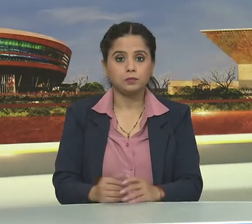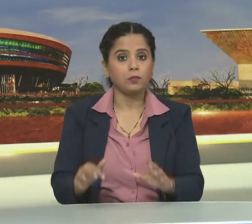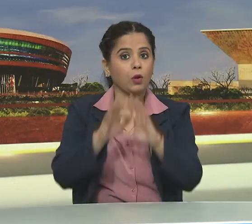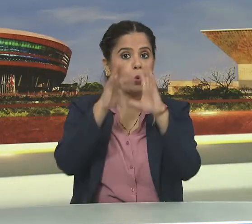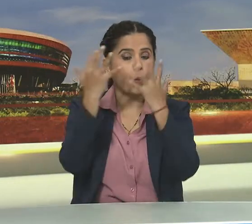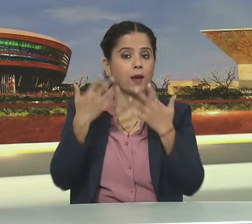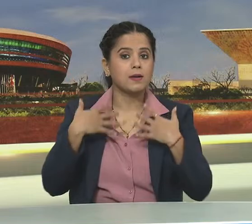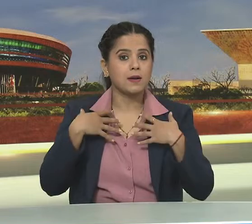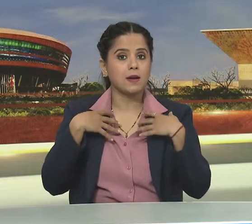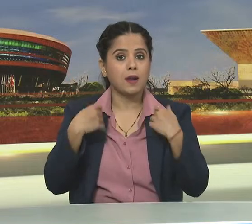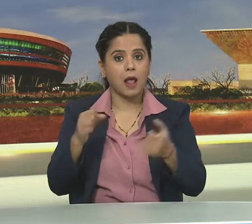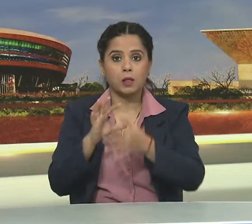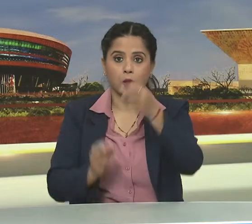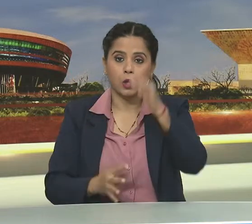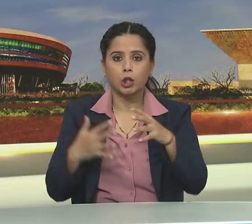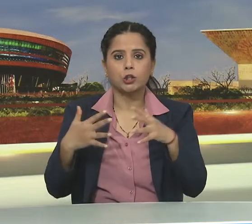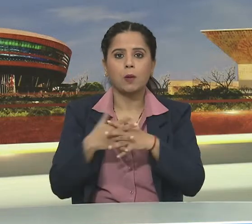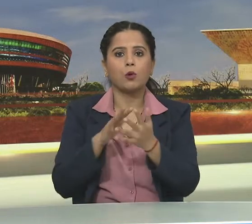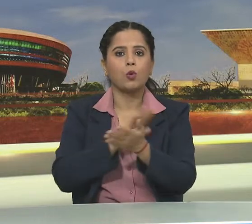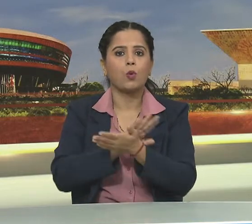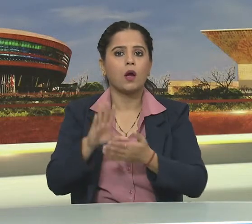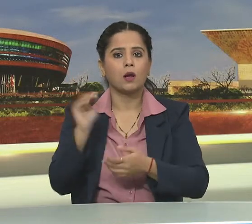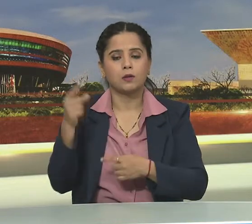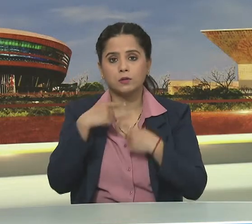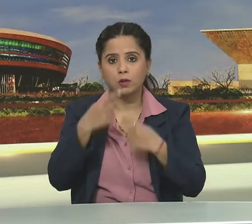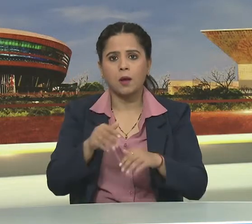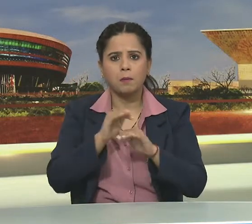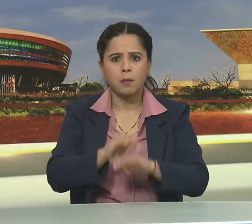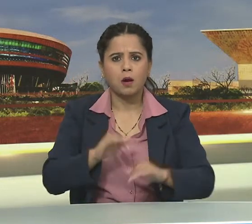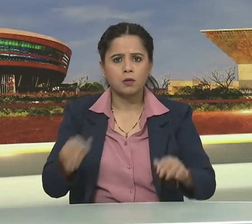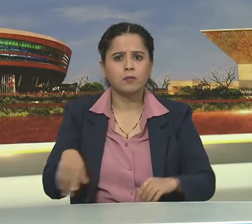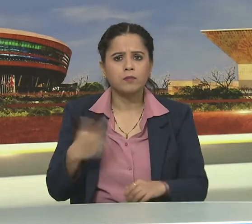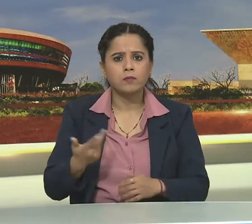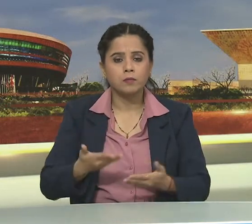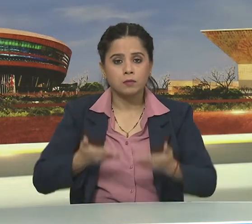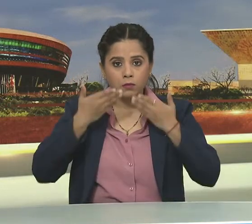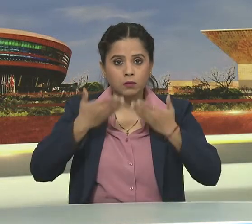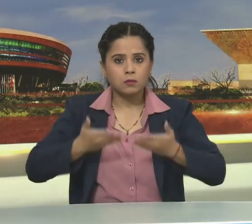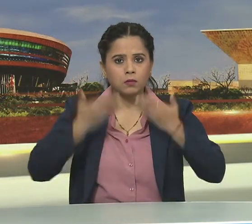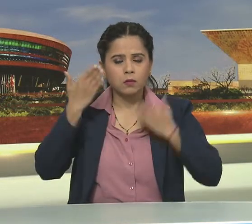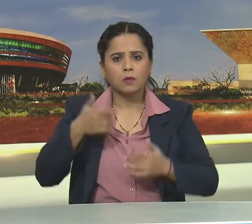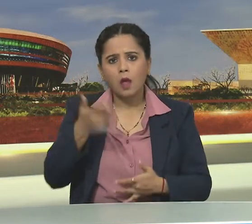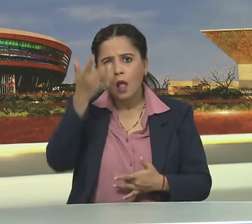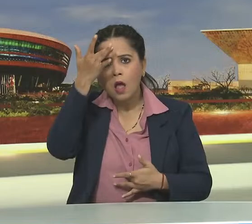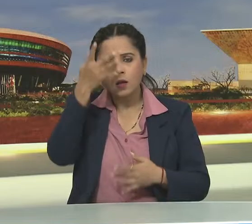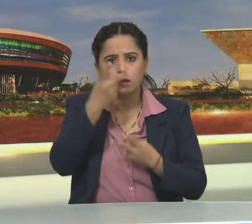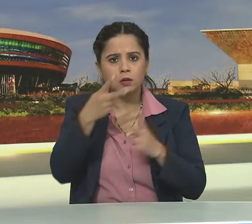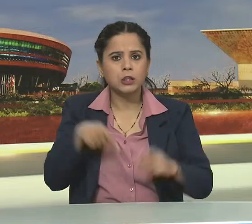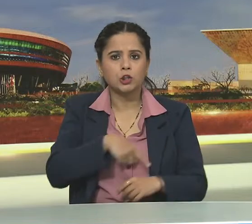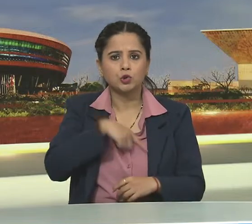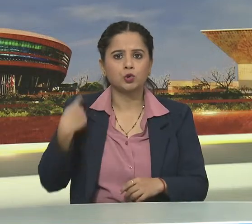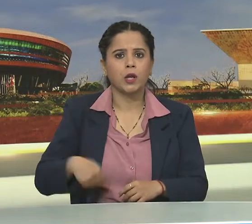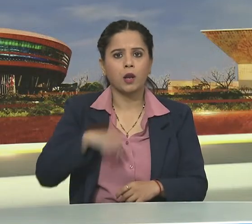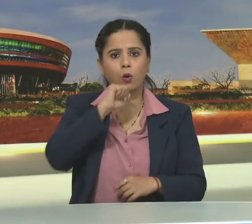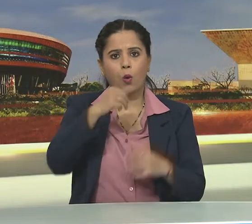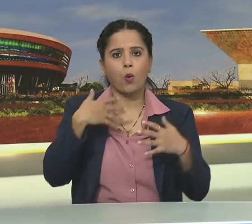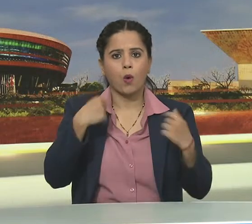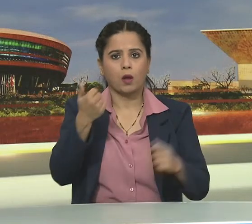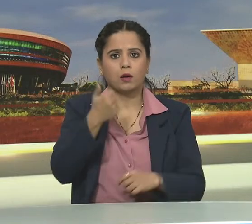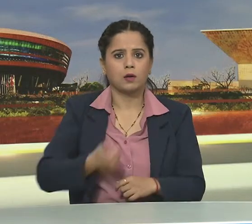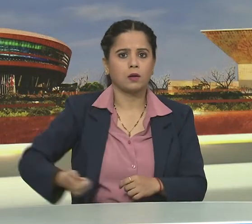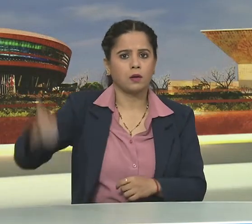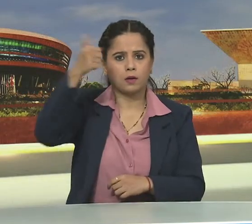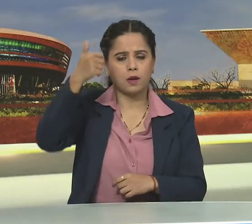विश्व स्वास्थ्य संगठन यानी WHO ने कहा है कि बच्चों में सांस संबंधी बीमारी को लेकर चीन के स्वास्थ्य अधिकारियों